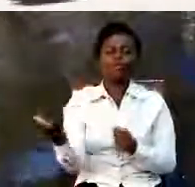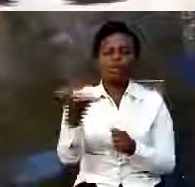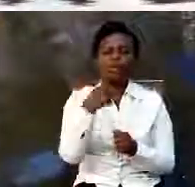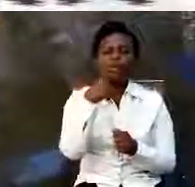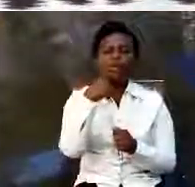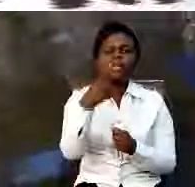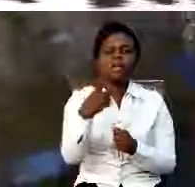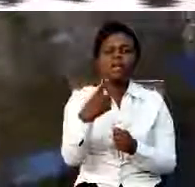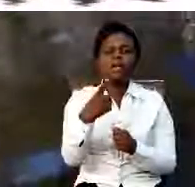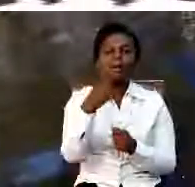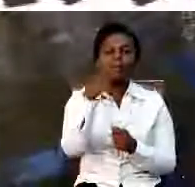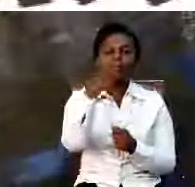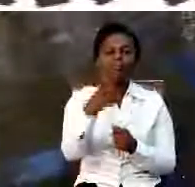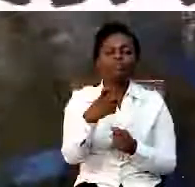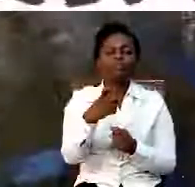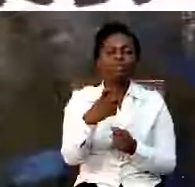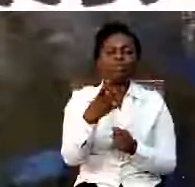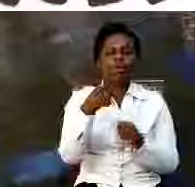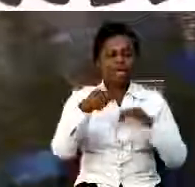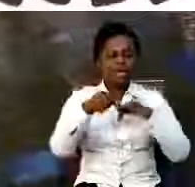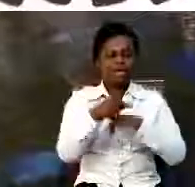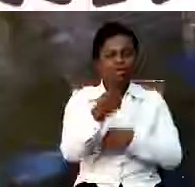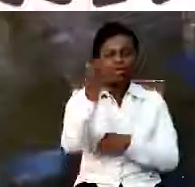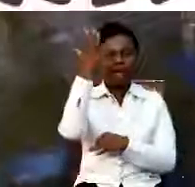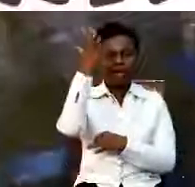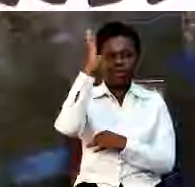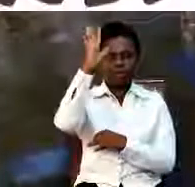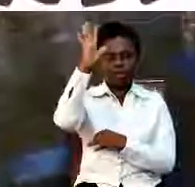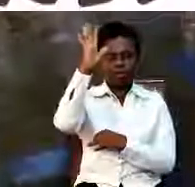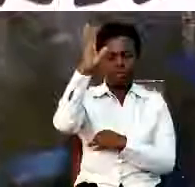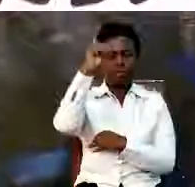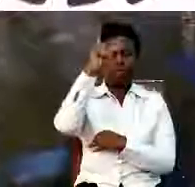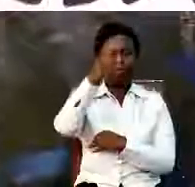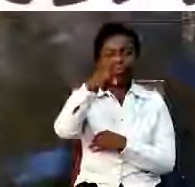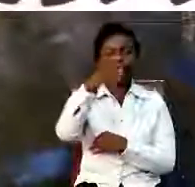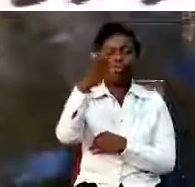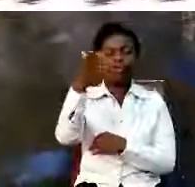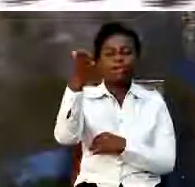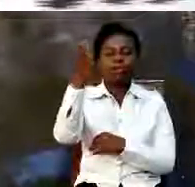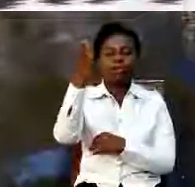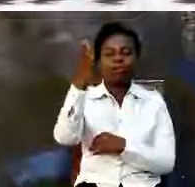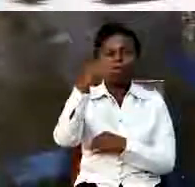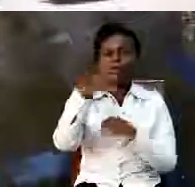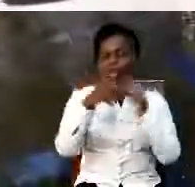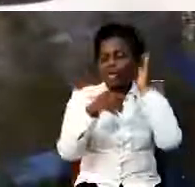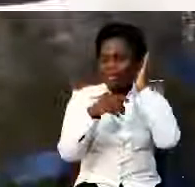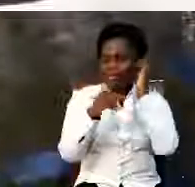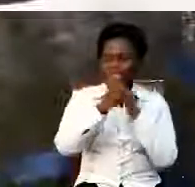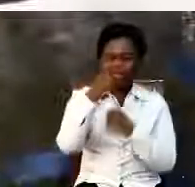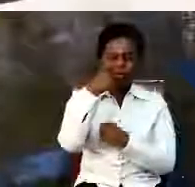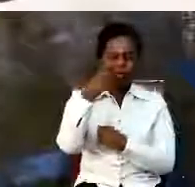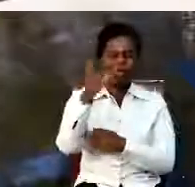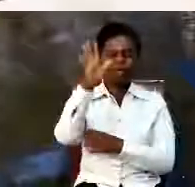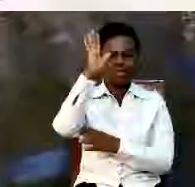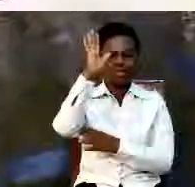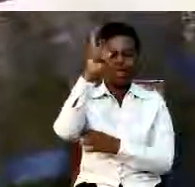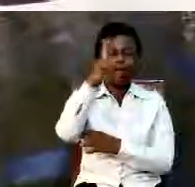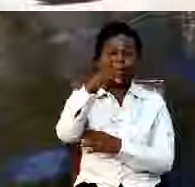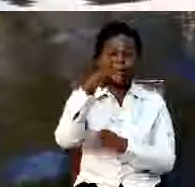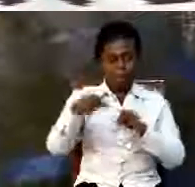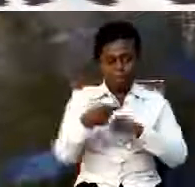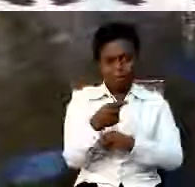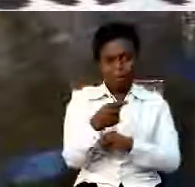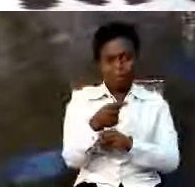mkono. Kila mmoja anyoshe mkono aliyeoa hapa. Huko uliko, hata kama sikuoni nasikiliza kwenye redio, nyosha mkono moyoni mwako kama